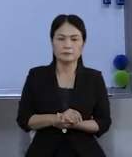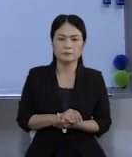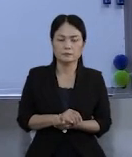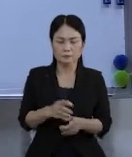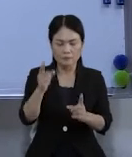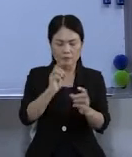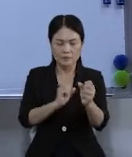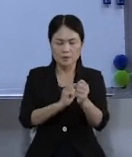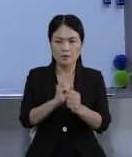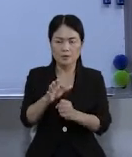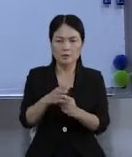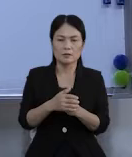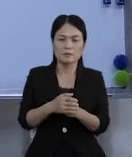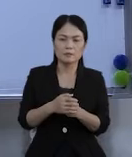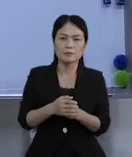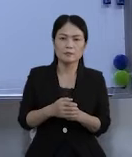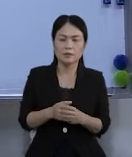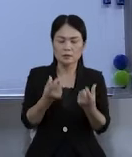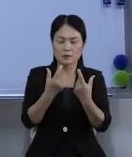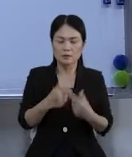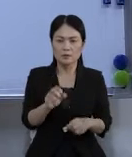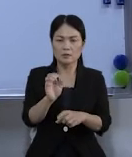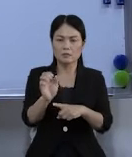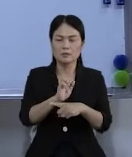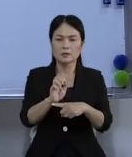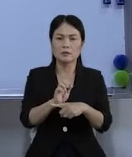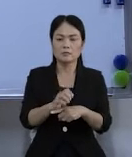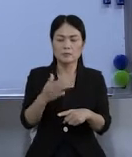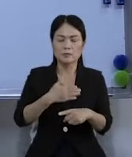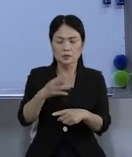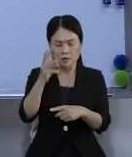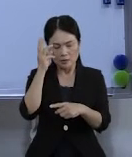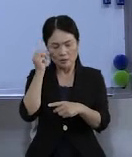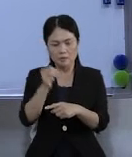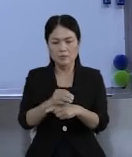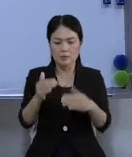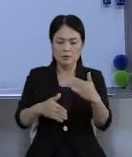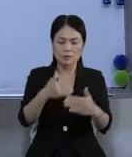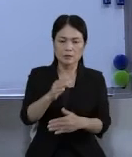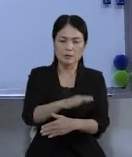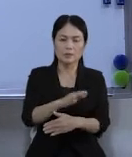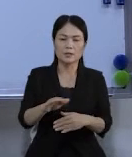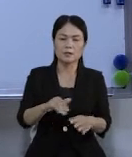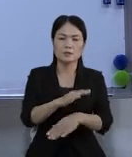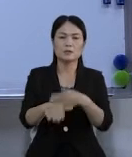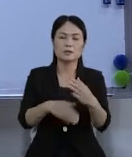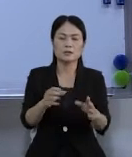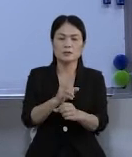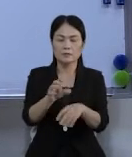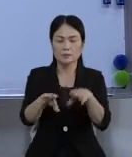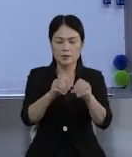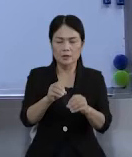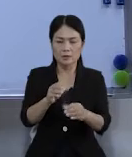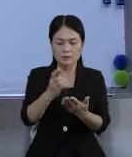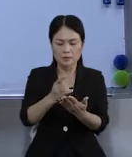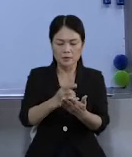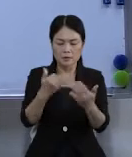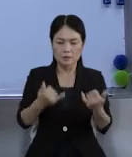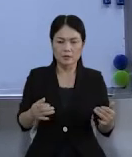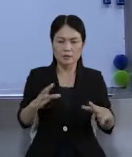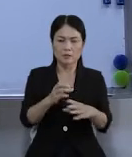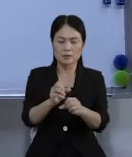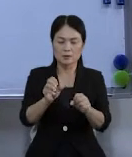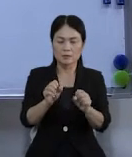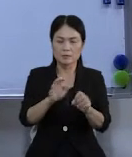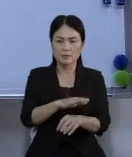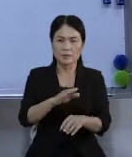Đọc bây chạp đàm nơ ca đọc sài chấm nào. Nẹ cừu sẵn khâm tha, bà tò bì con tình ọc nế bàn sắc xa mê riêng đi chóp. Con